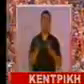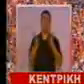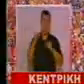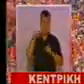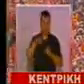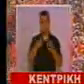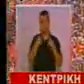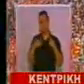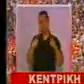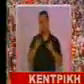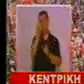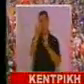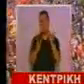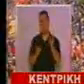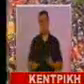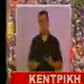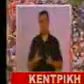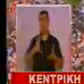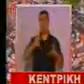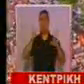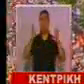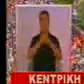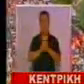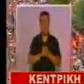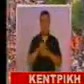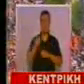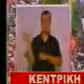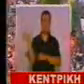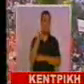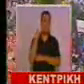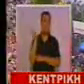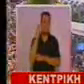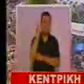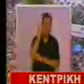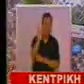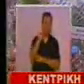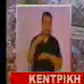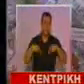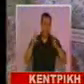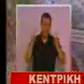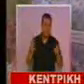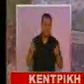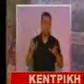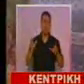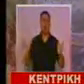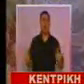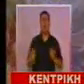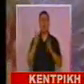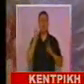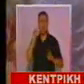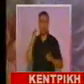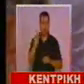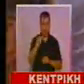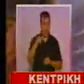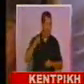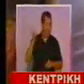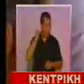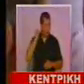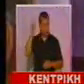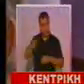διάφορες λέξεις. Οικουμενική, εθνικού στόχου. Τώρα άκουσα ότι ο κύριος